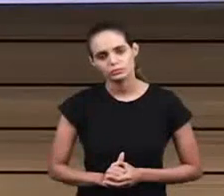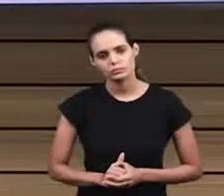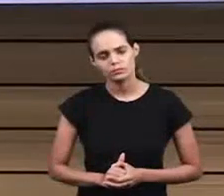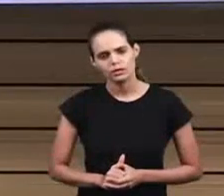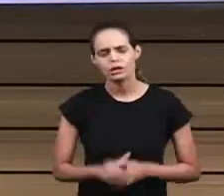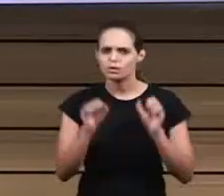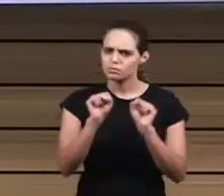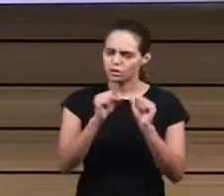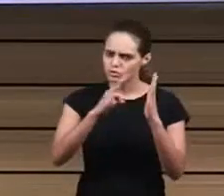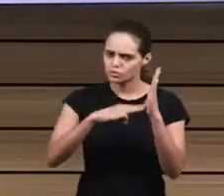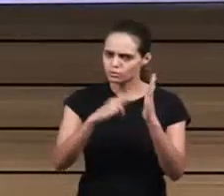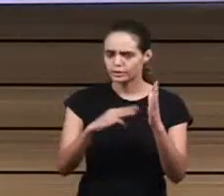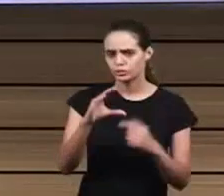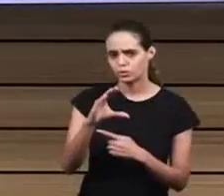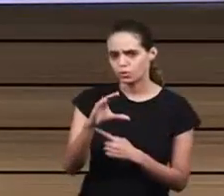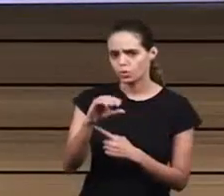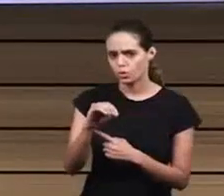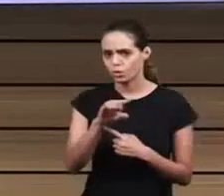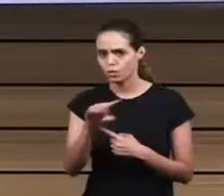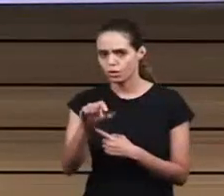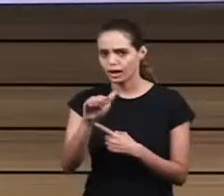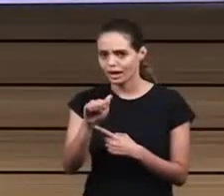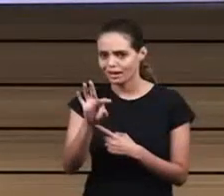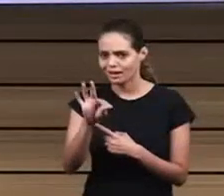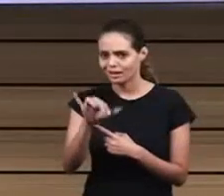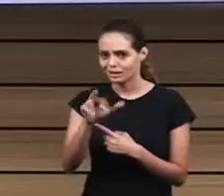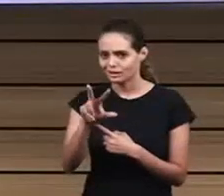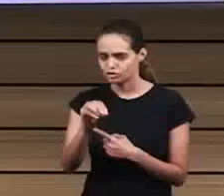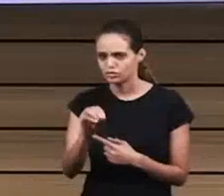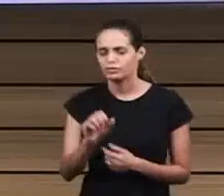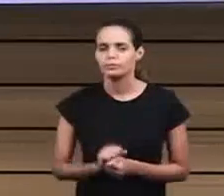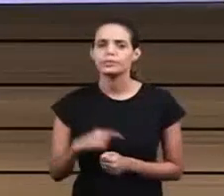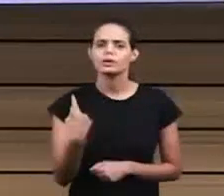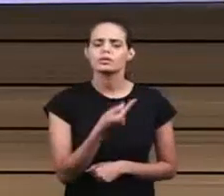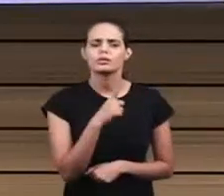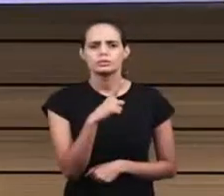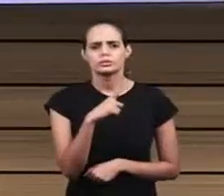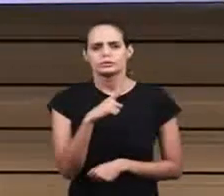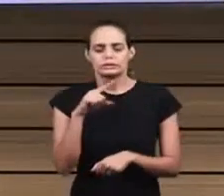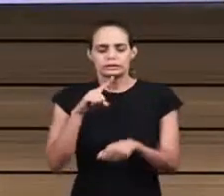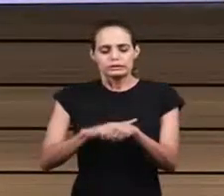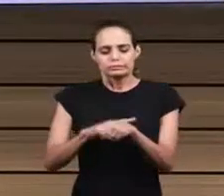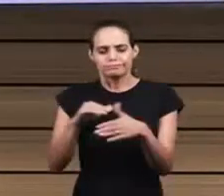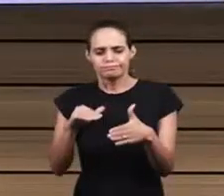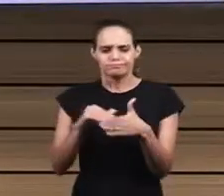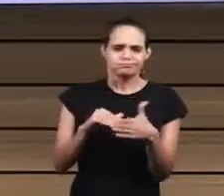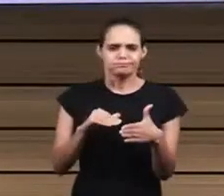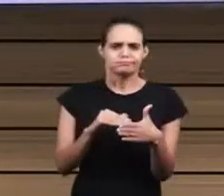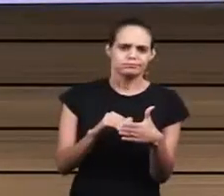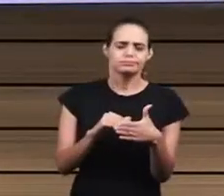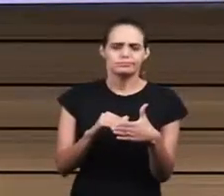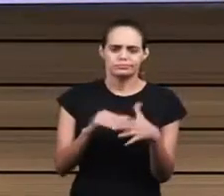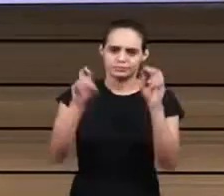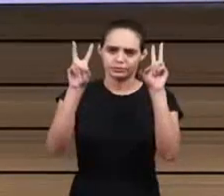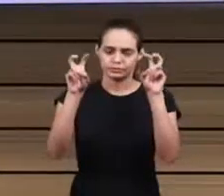die Spüle zu setzen, so nehme ich meine Hand und lege meine Hand über die Hand des Kindes und zusammen legen wir das Glas in